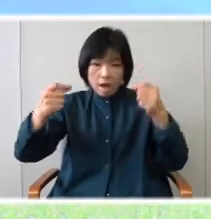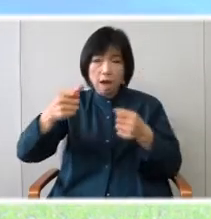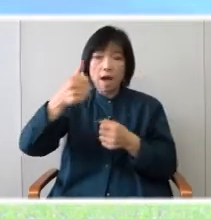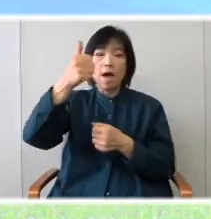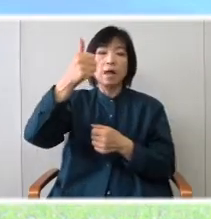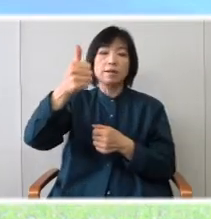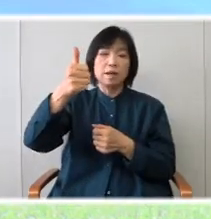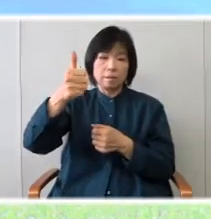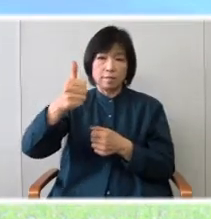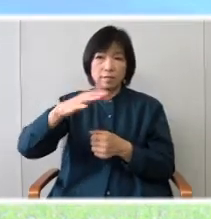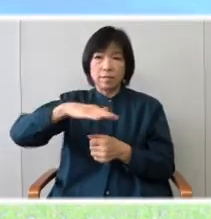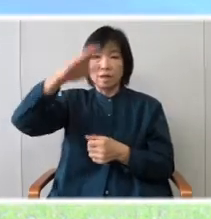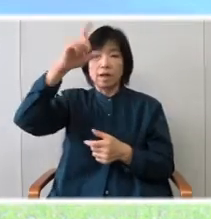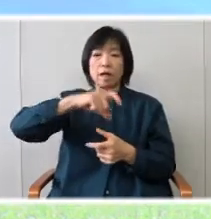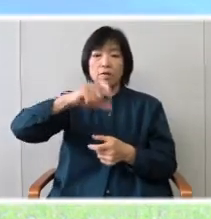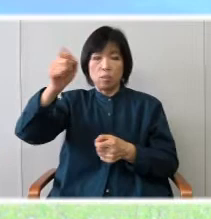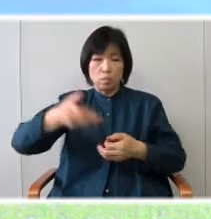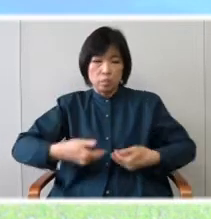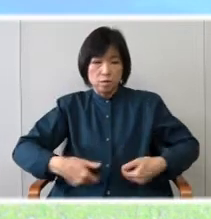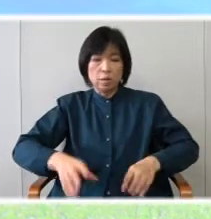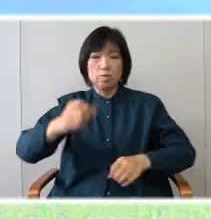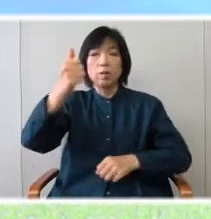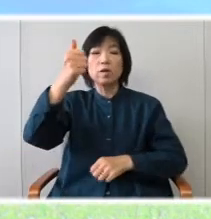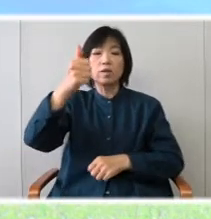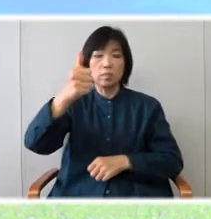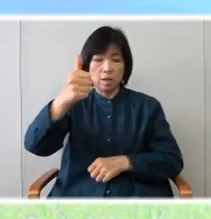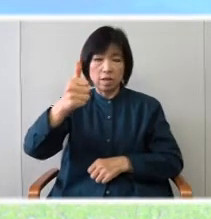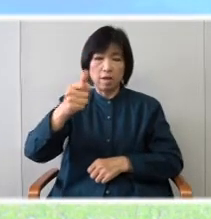で学んだ人であります。で、この